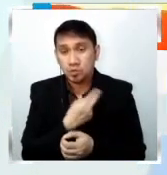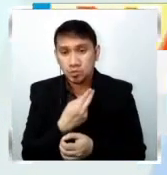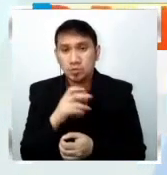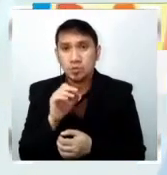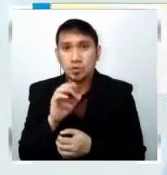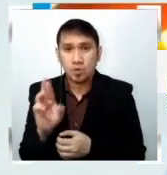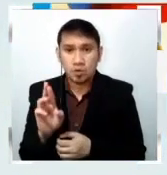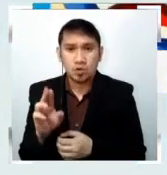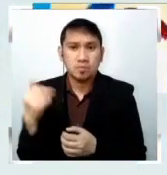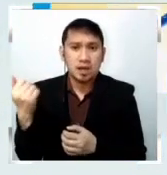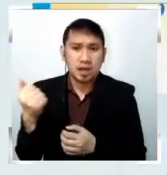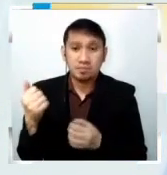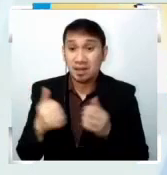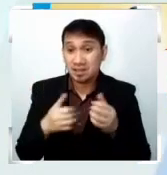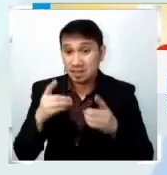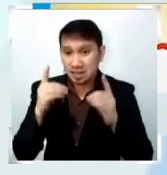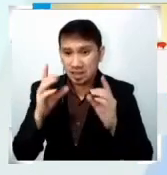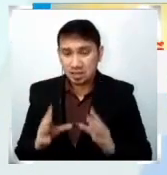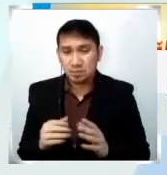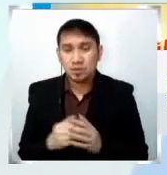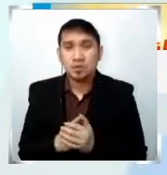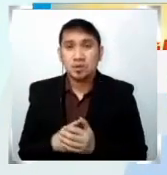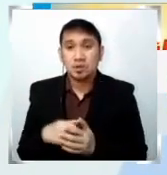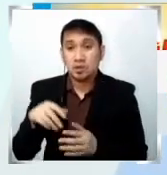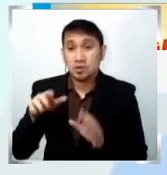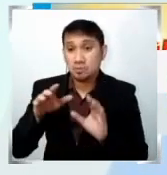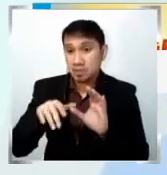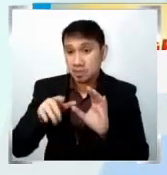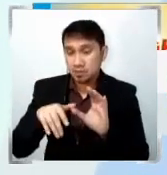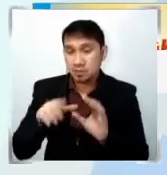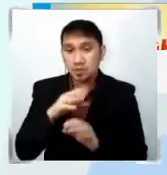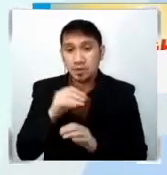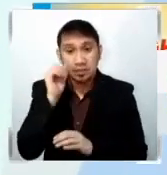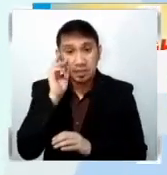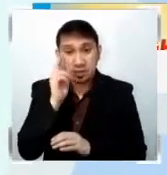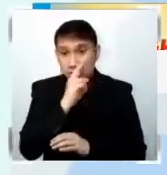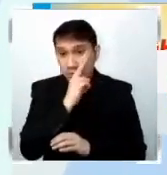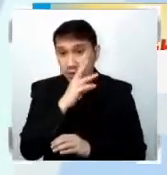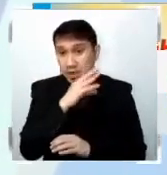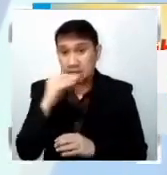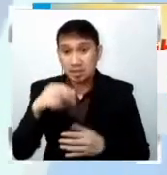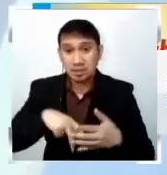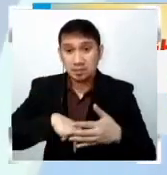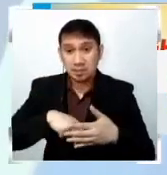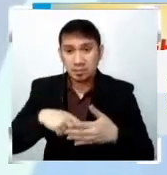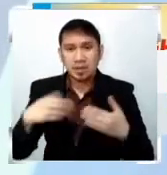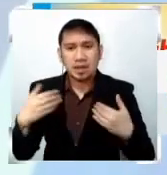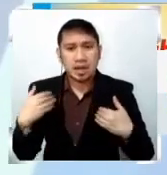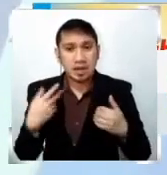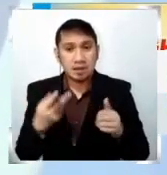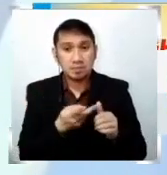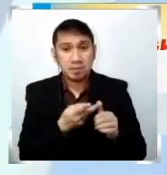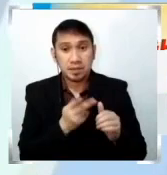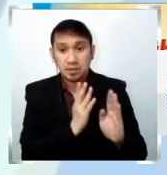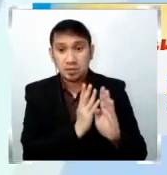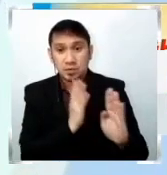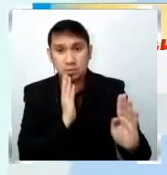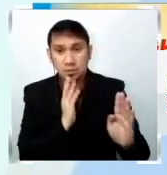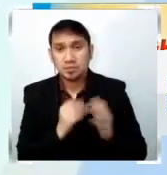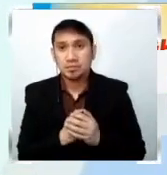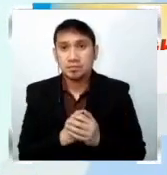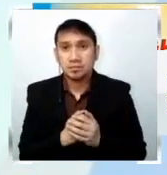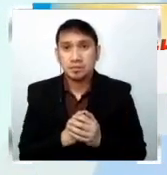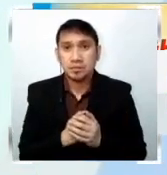drivers, PWD, senior citizens at mga buntis, meron po kaming priority lane sa inyo. Huwag po kayong